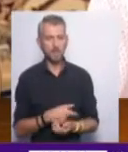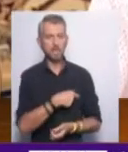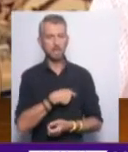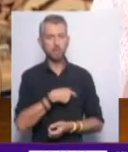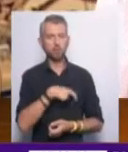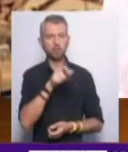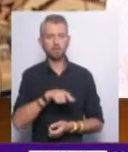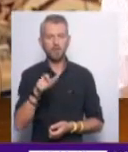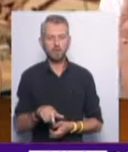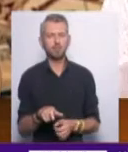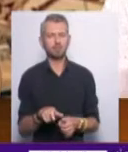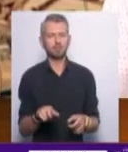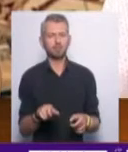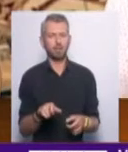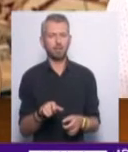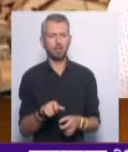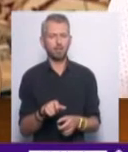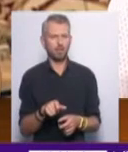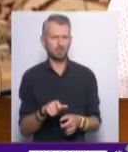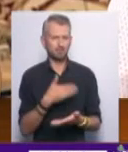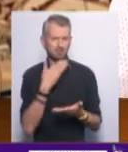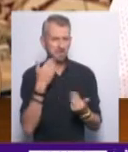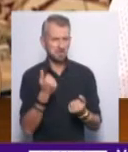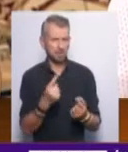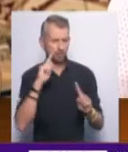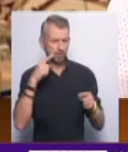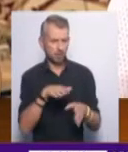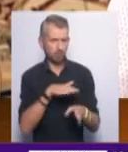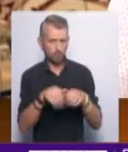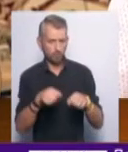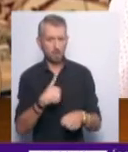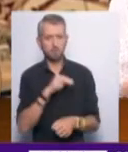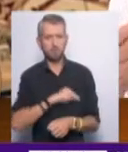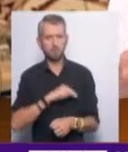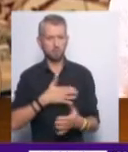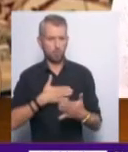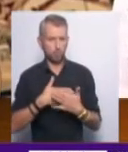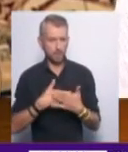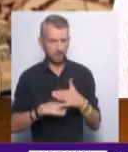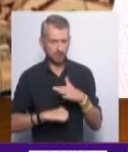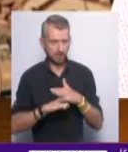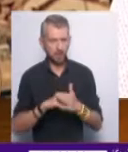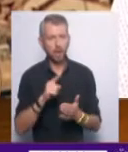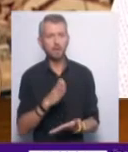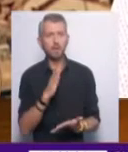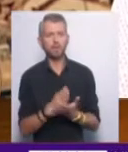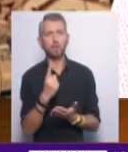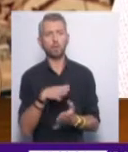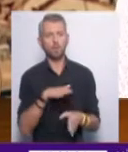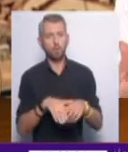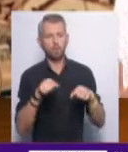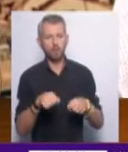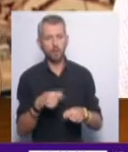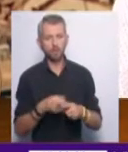депутати не такі мають шалені повноваження, ми працюємо на громадських засадах, але ж є одне повноваження,